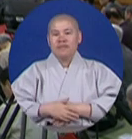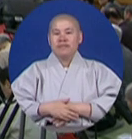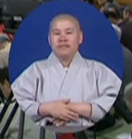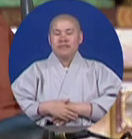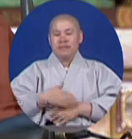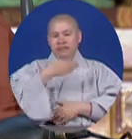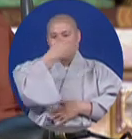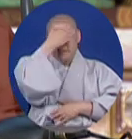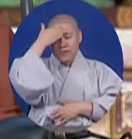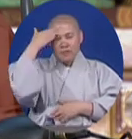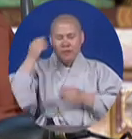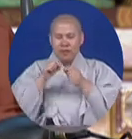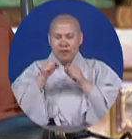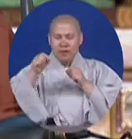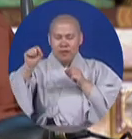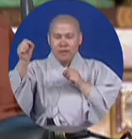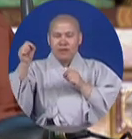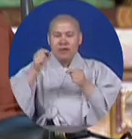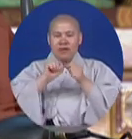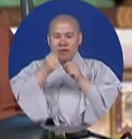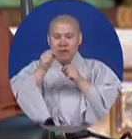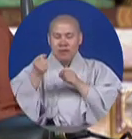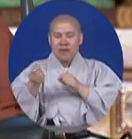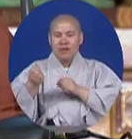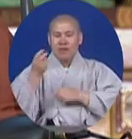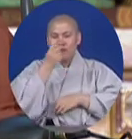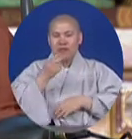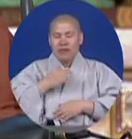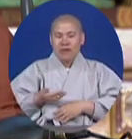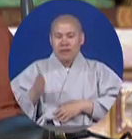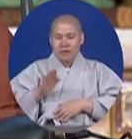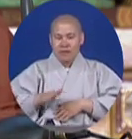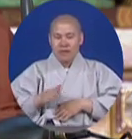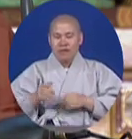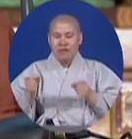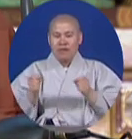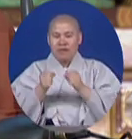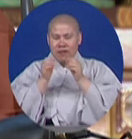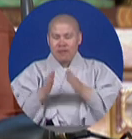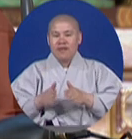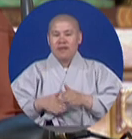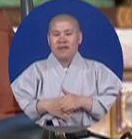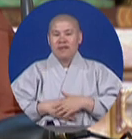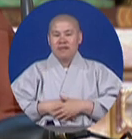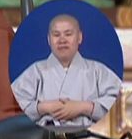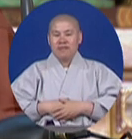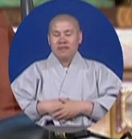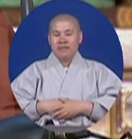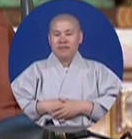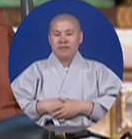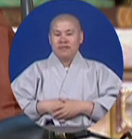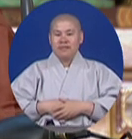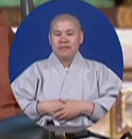젊음이 오래 가는 건 줄 알았는데 나중에 보니 금방 지나갔다. 뭐 이런 거라든지.